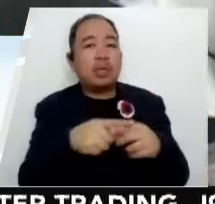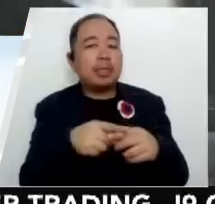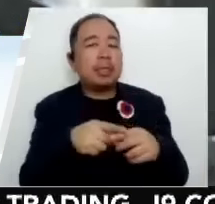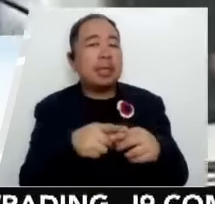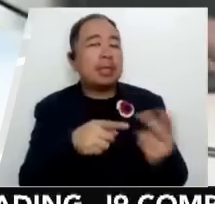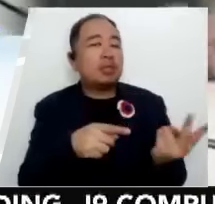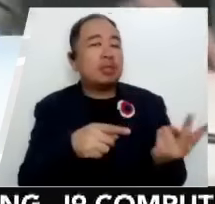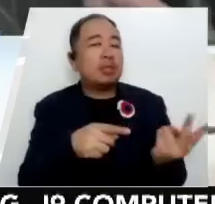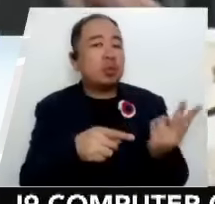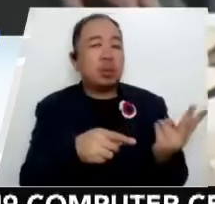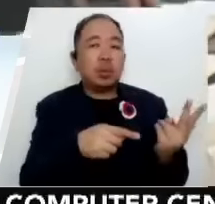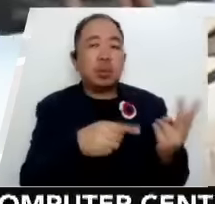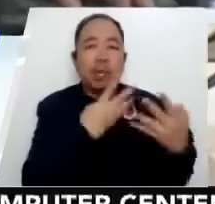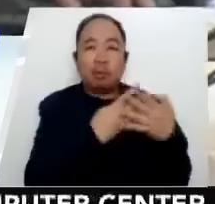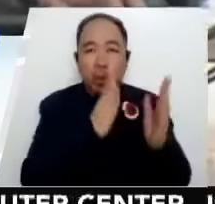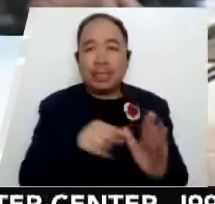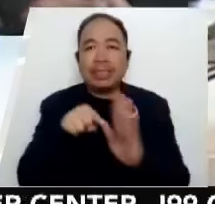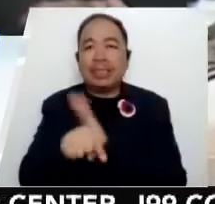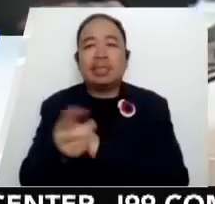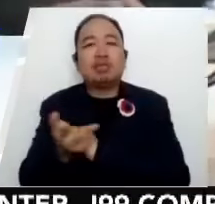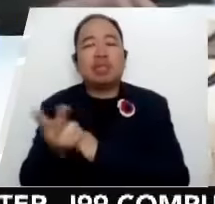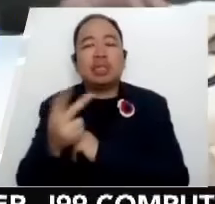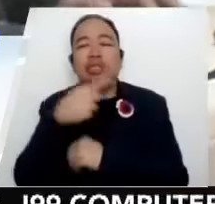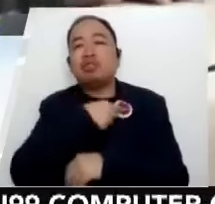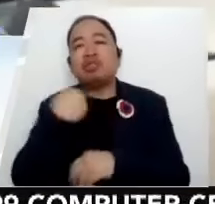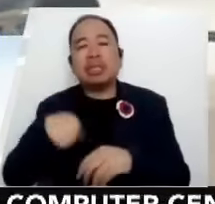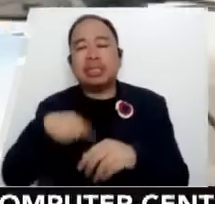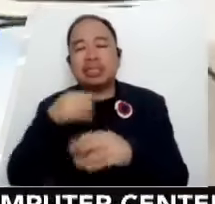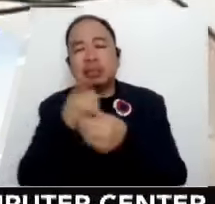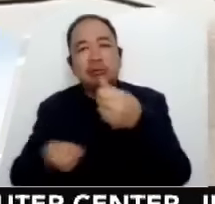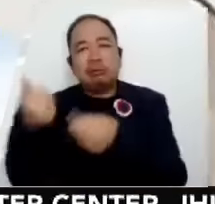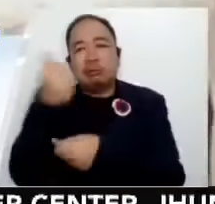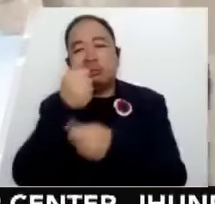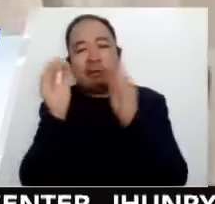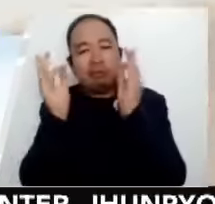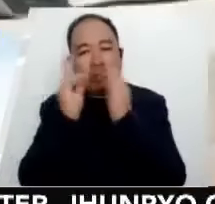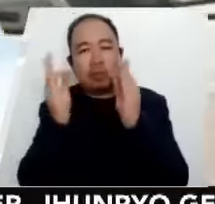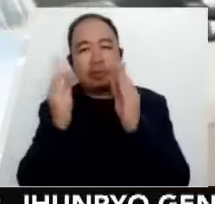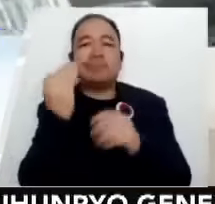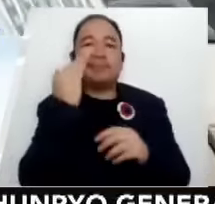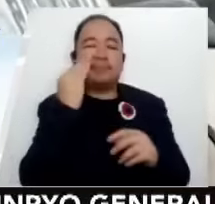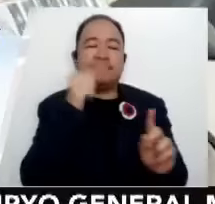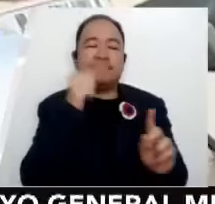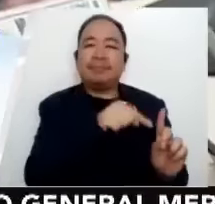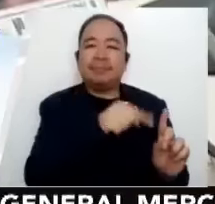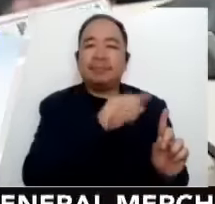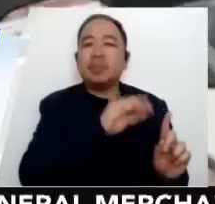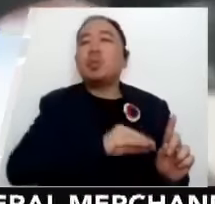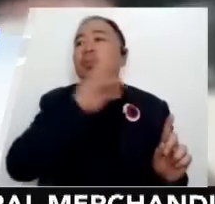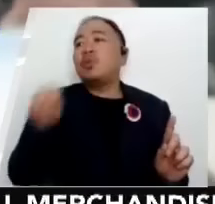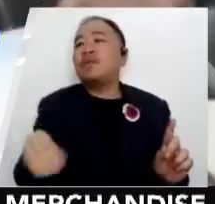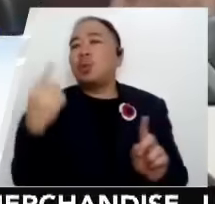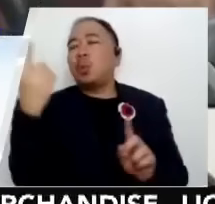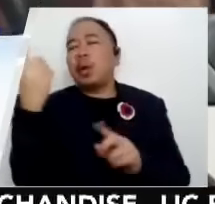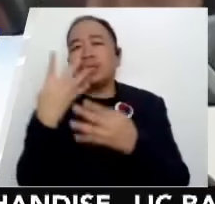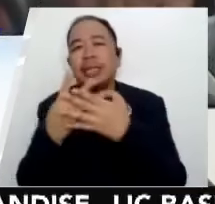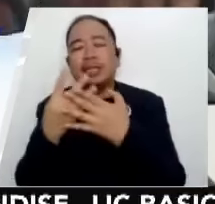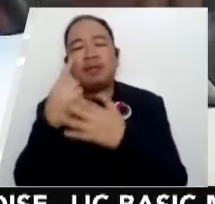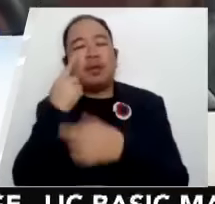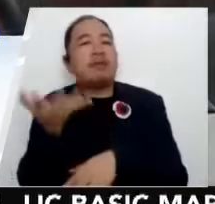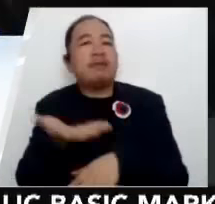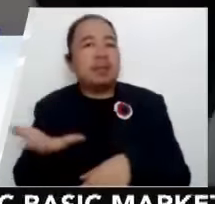ilang inmate na tumestigo sa Quadcom, alam ni Padilla ang paglipat sa iisang selda sa limang inmate para maisagawa nila